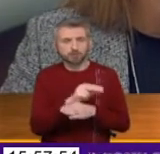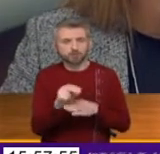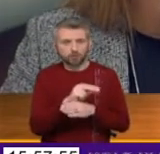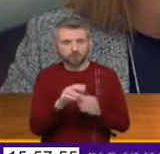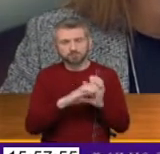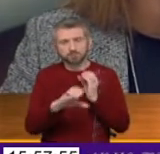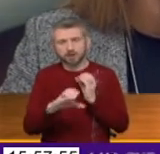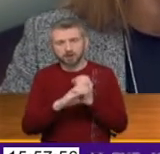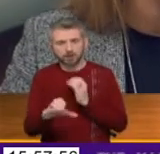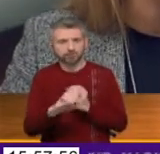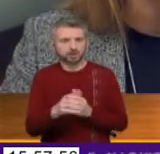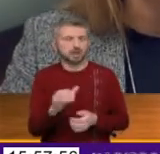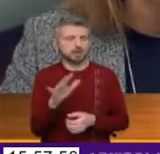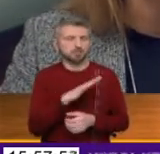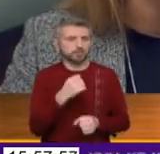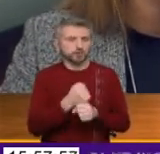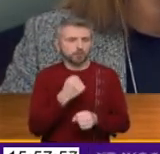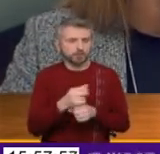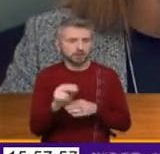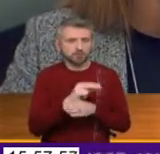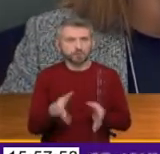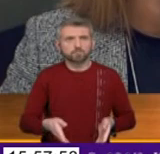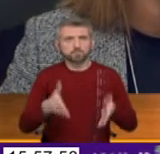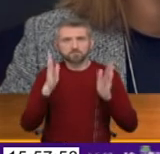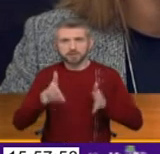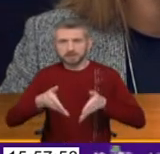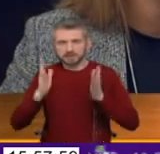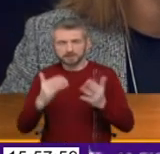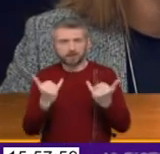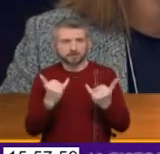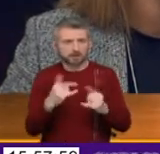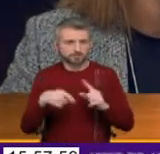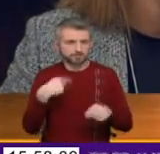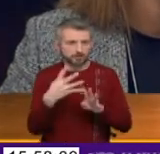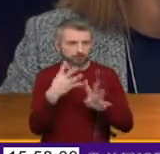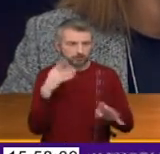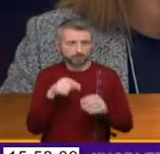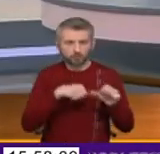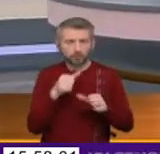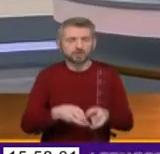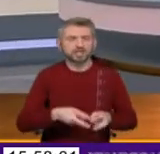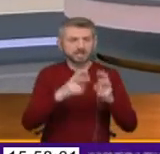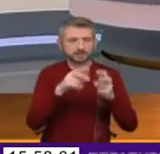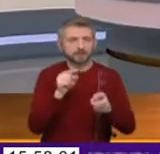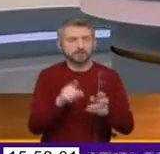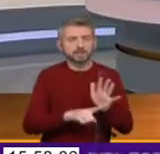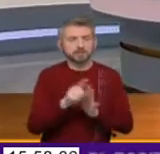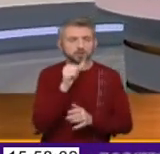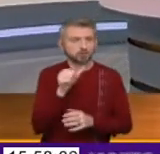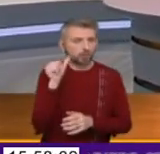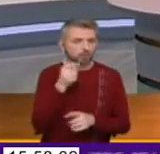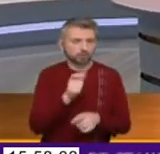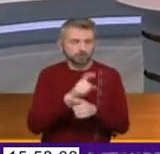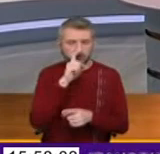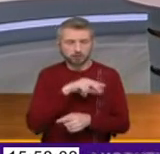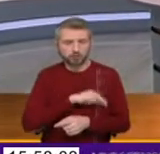вже мереж. І був зроблений ремонт в під'їздах. І от зараз на черзі в цьому році саме ліфт, тому що він з минулого року дуже